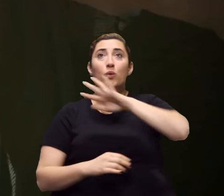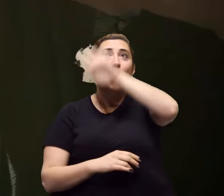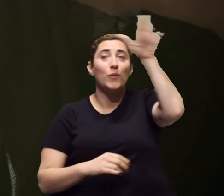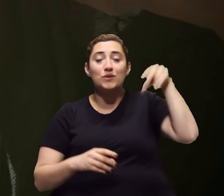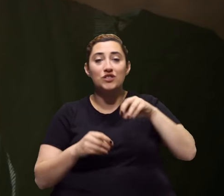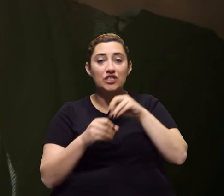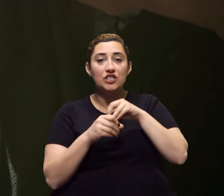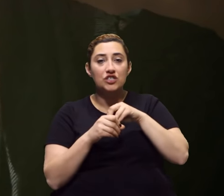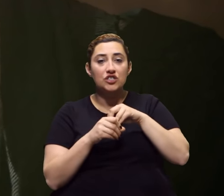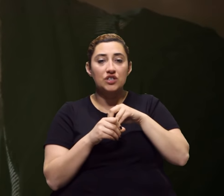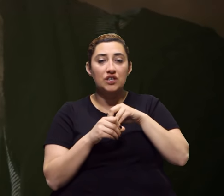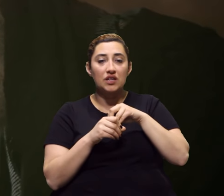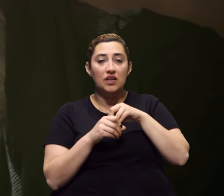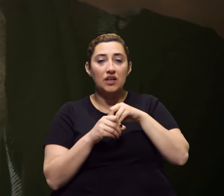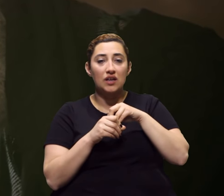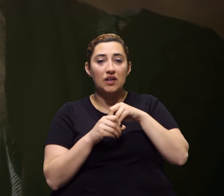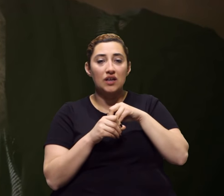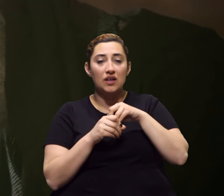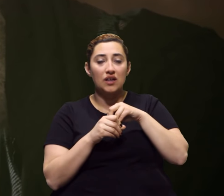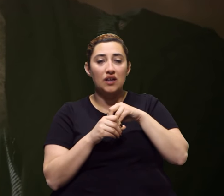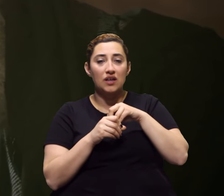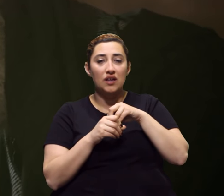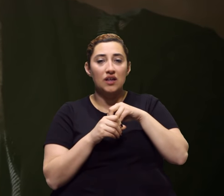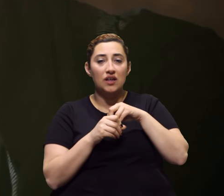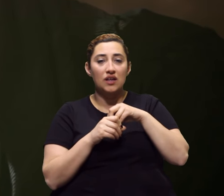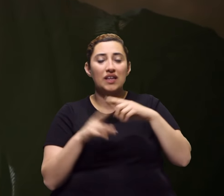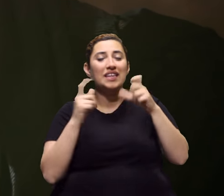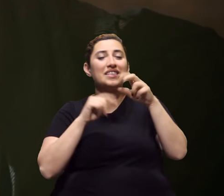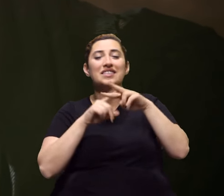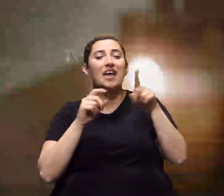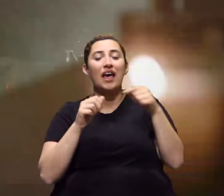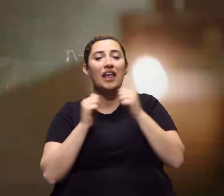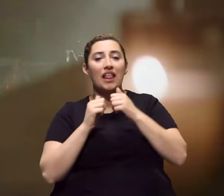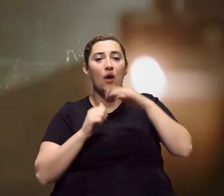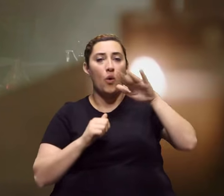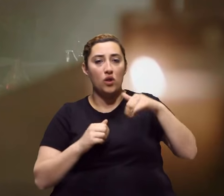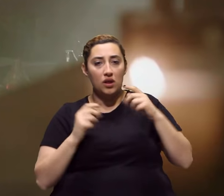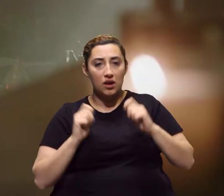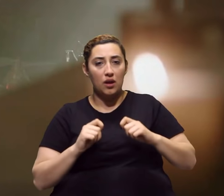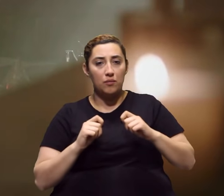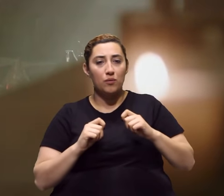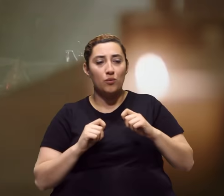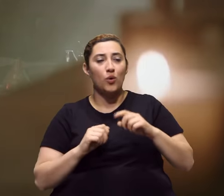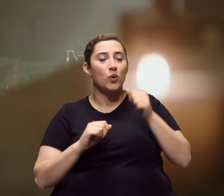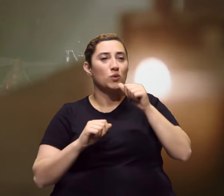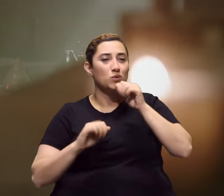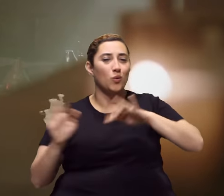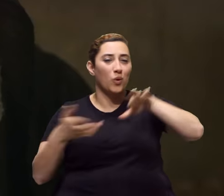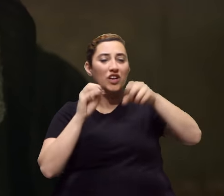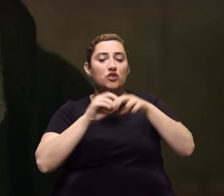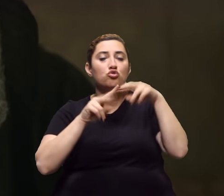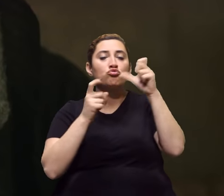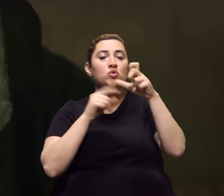Gökyüzünde İsa ile, Turdağ'ında Musa ile